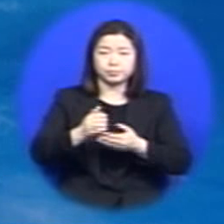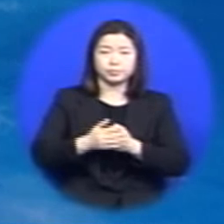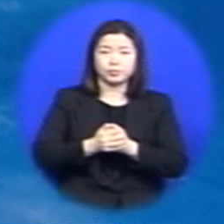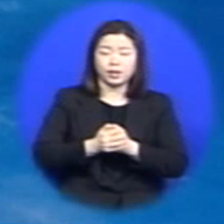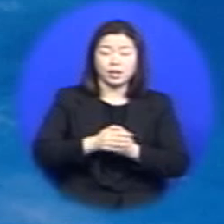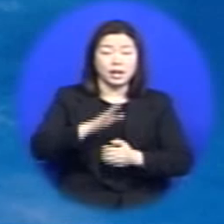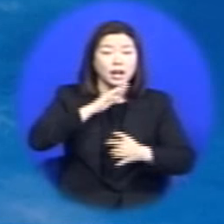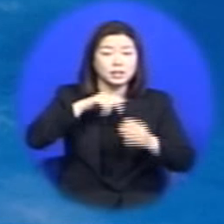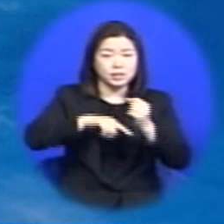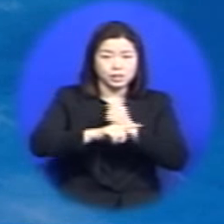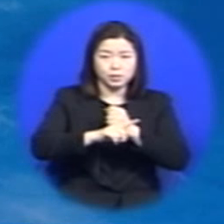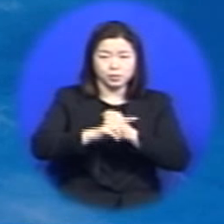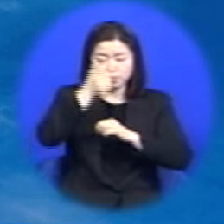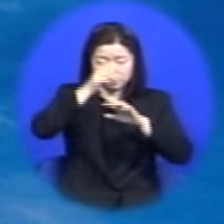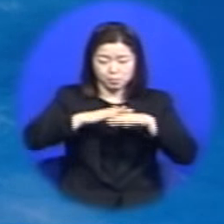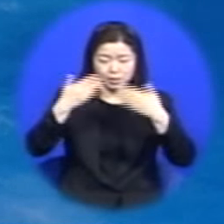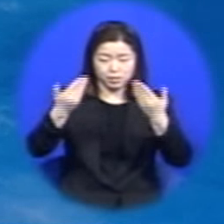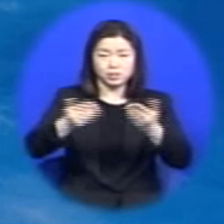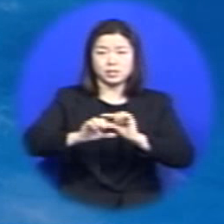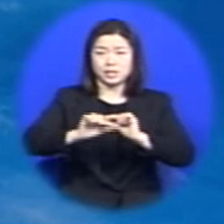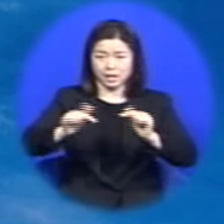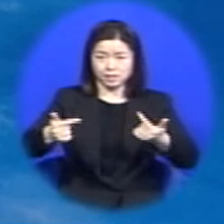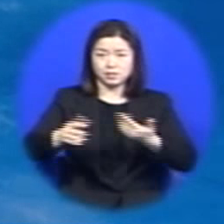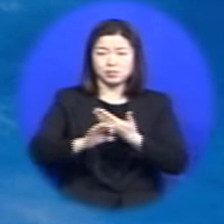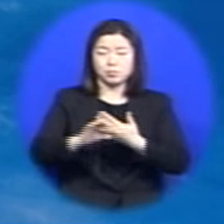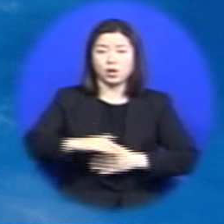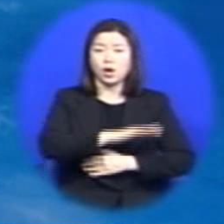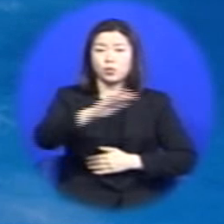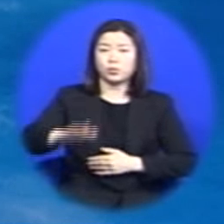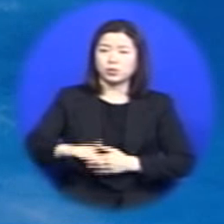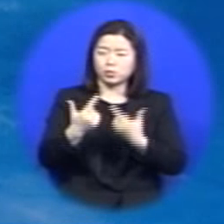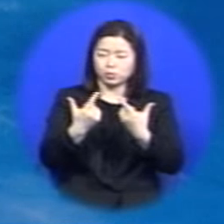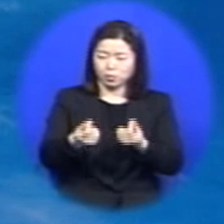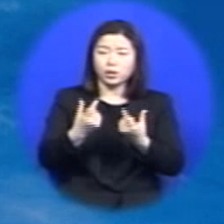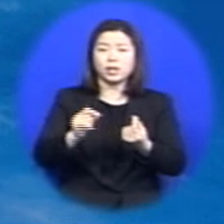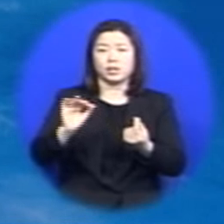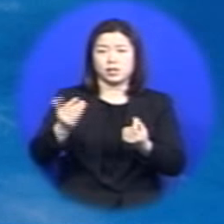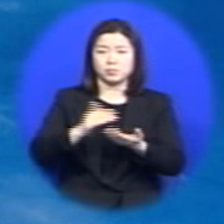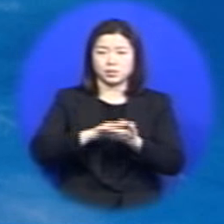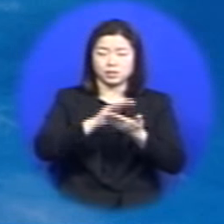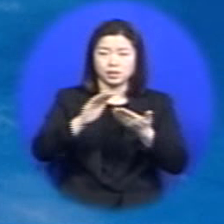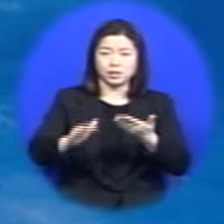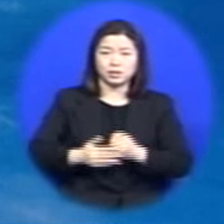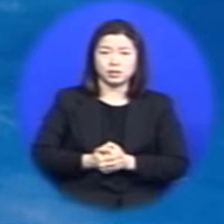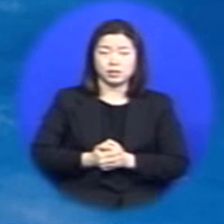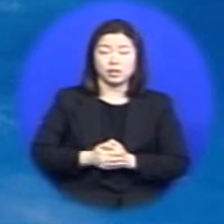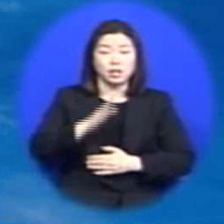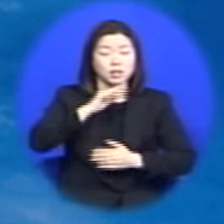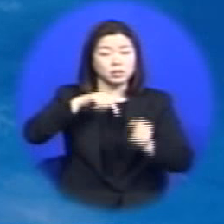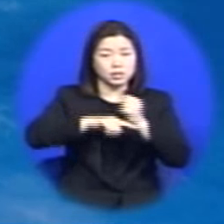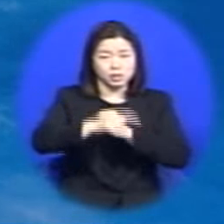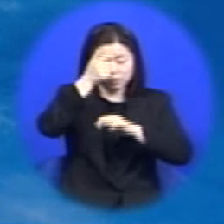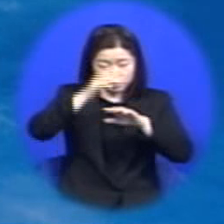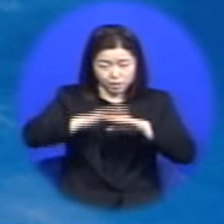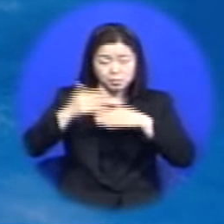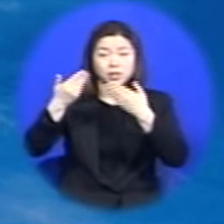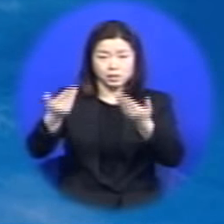진리로 예배드리지 않으면 우리도 꼭 이런 꼴이 돼버립니다. 진리로